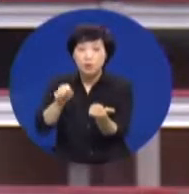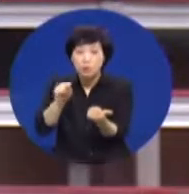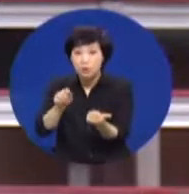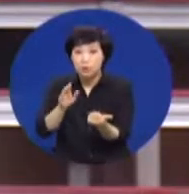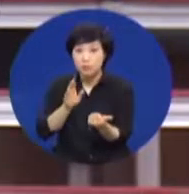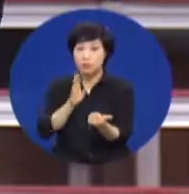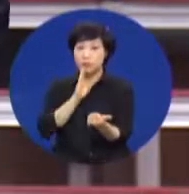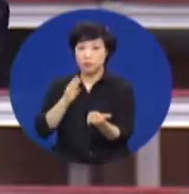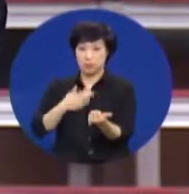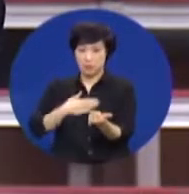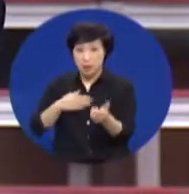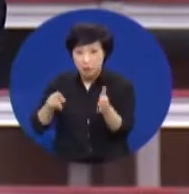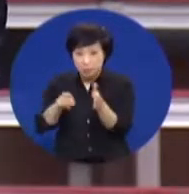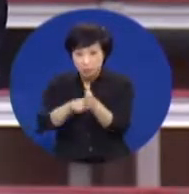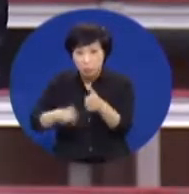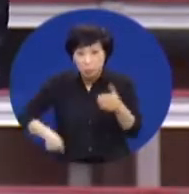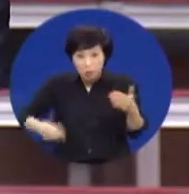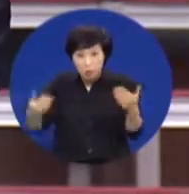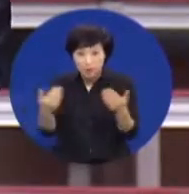믿고 회개하면